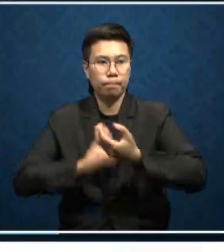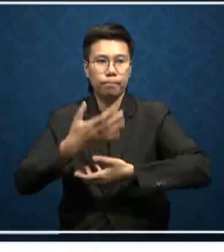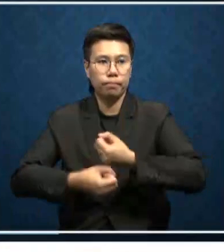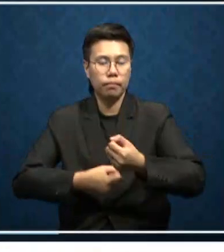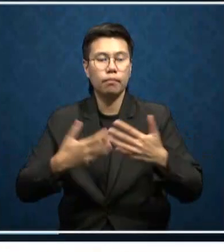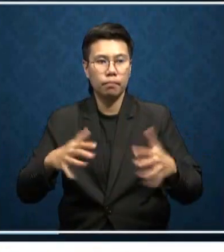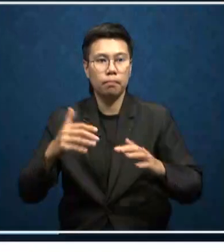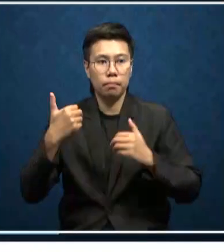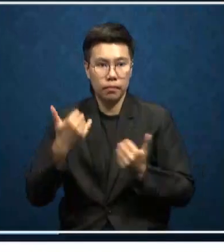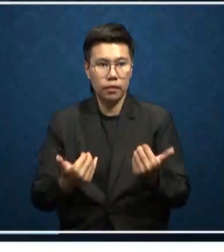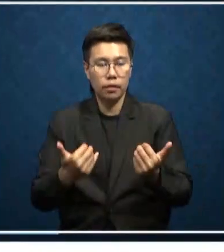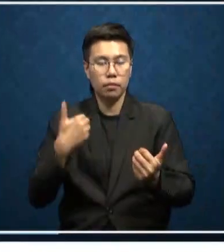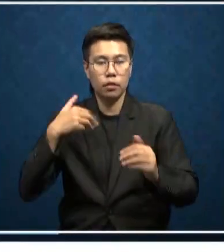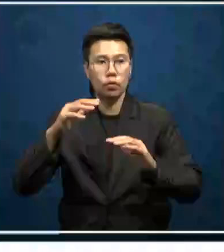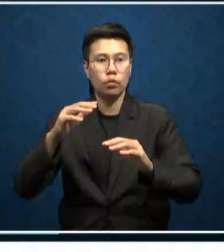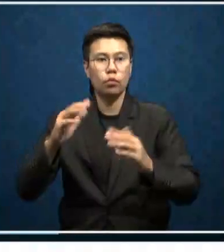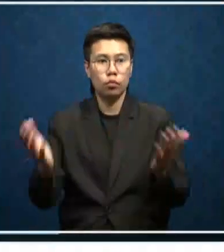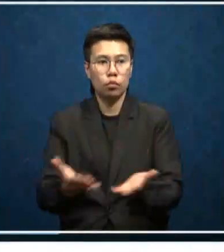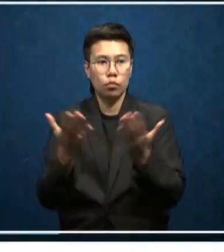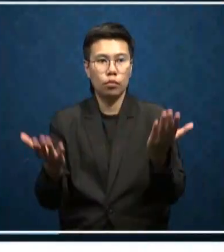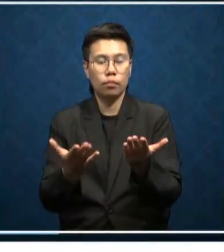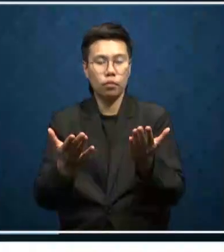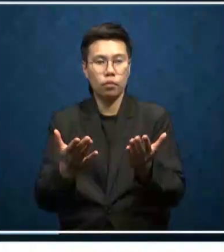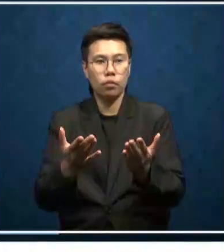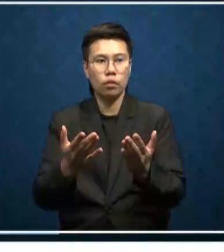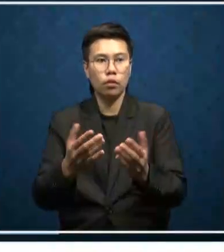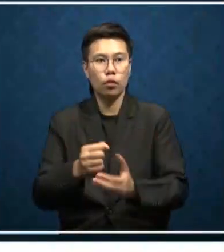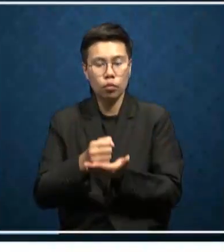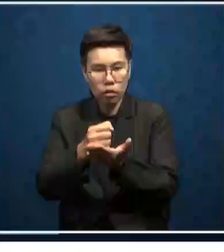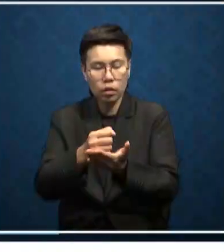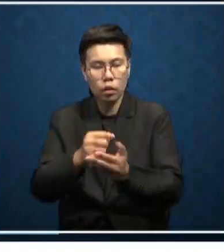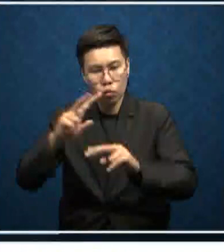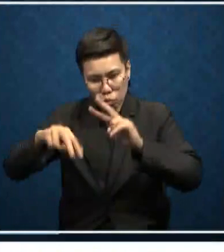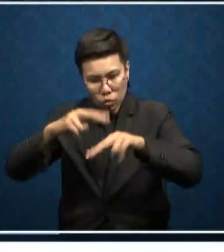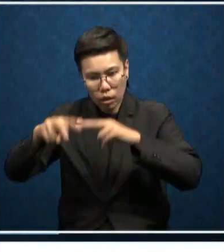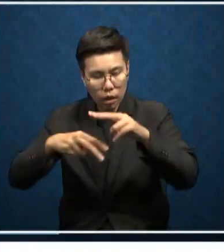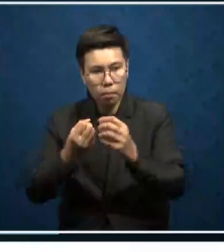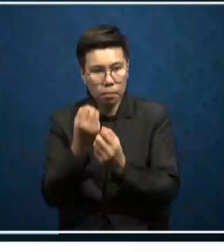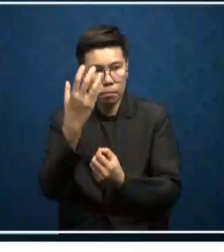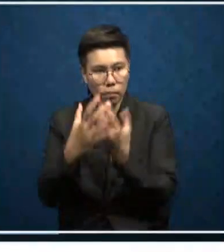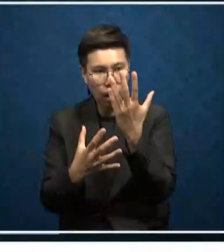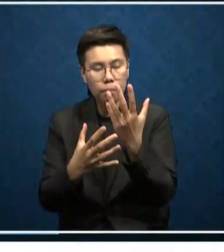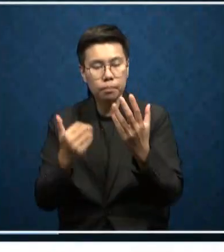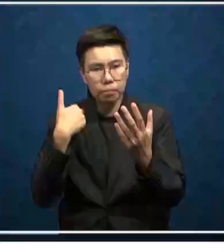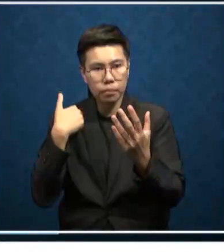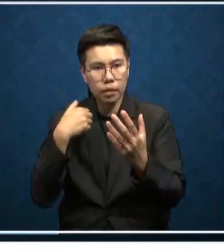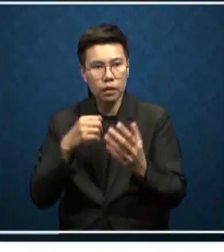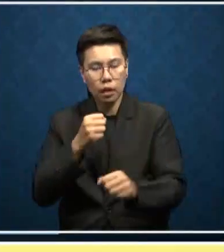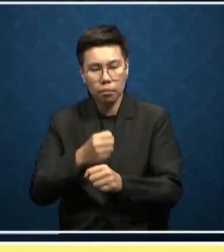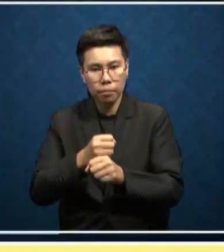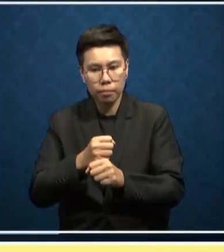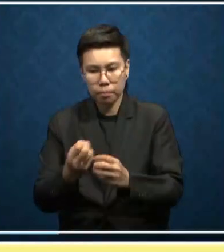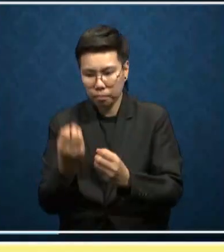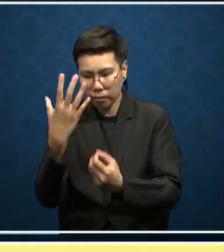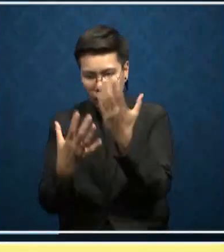การเอ่อส่งเสริมแล้วก็ร่วมกันเ่อสร้างจิตสำนึกอนุรักษ์ป่าปีทมพื้นสภาพป่าขึ้นมานะ